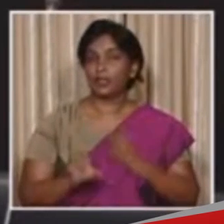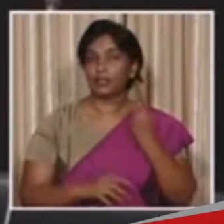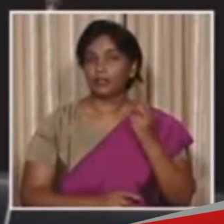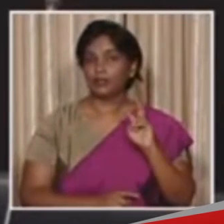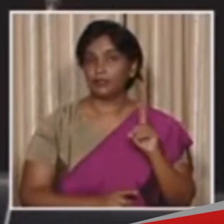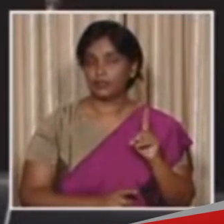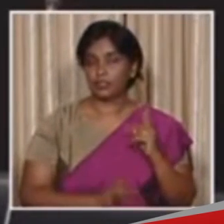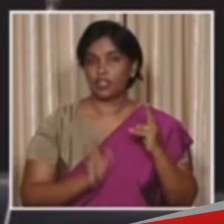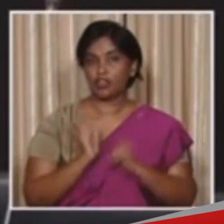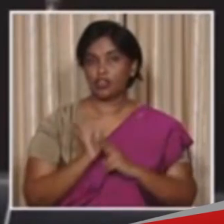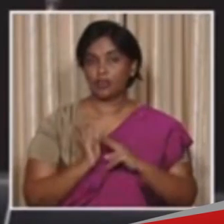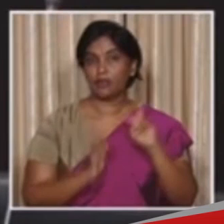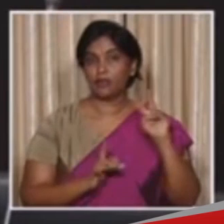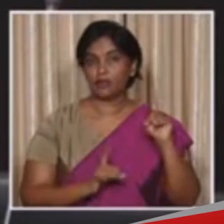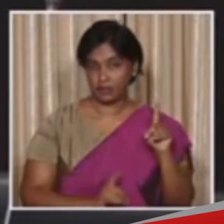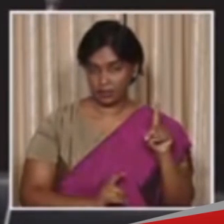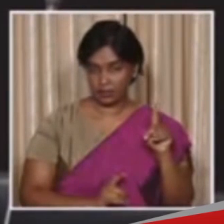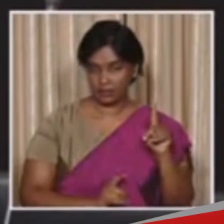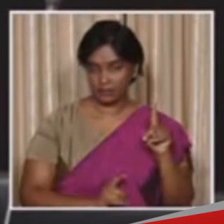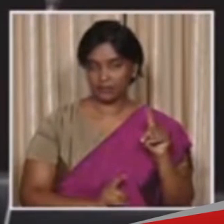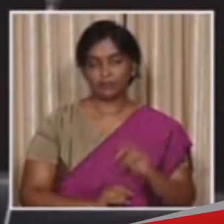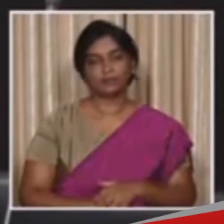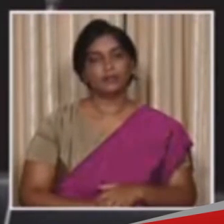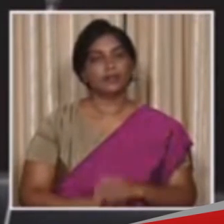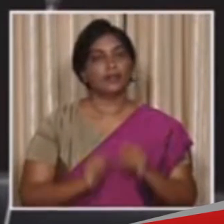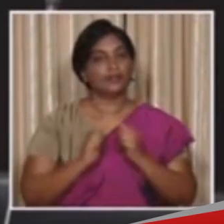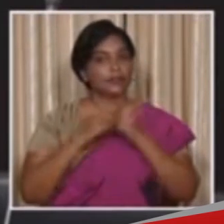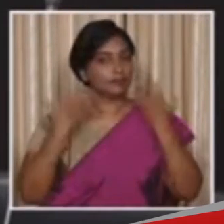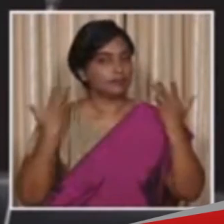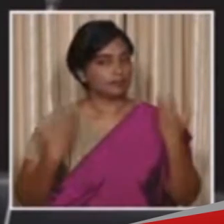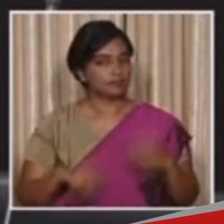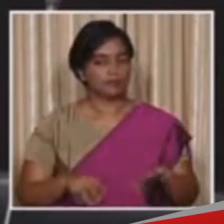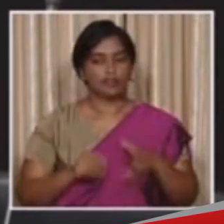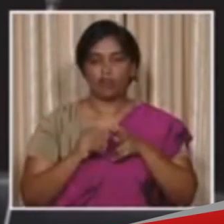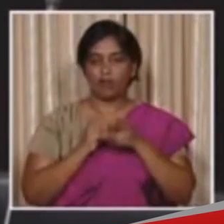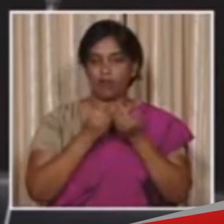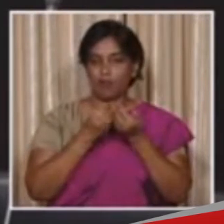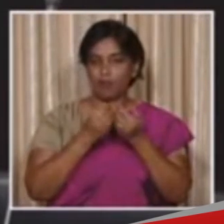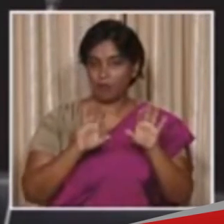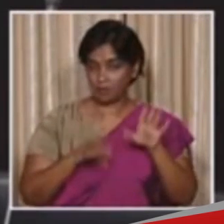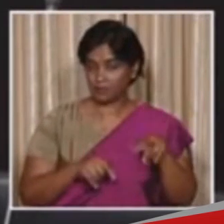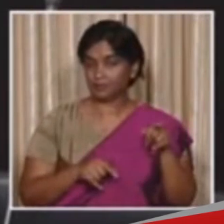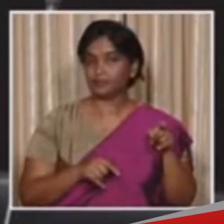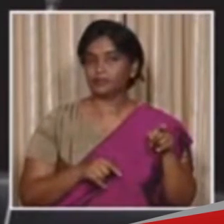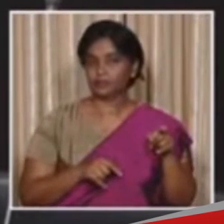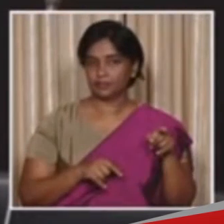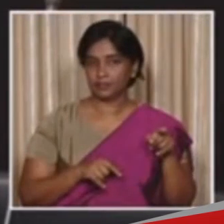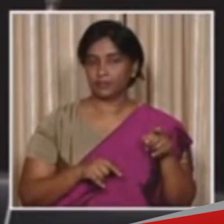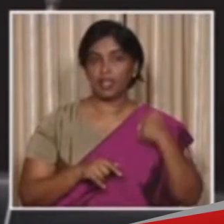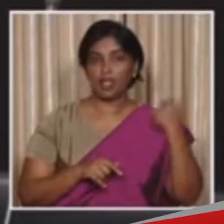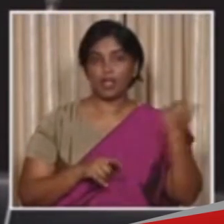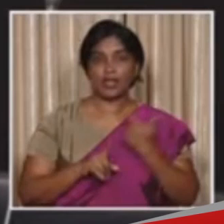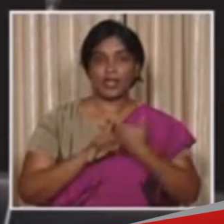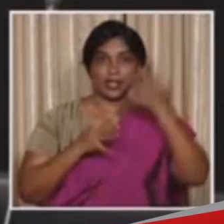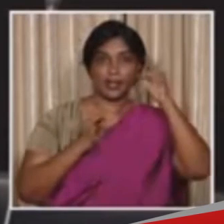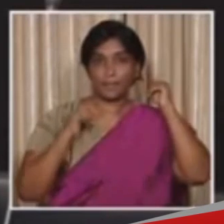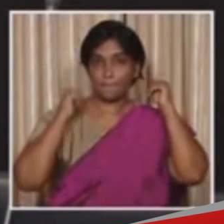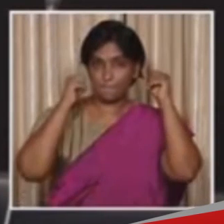2021 11 21 wenna dina weda nimawa janata aithiyata patkarana lada Navakalani